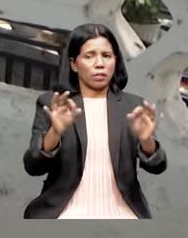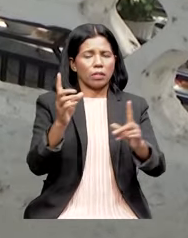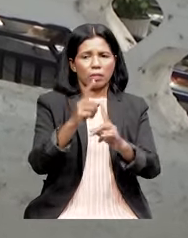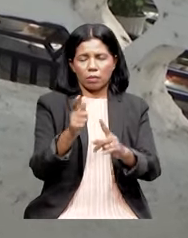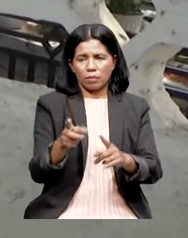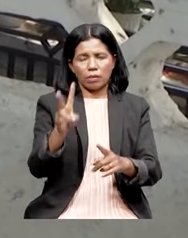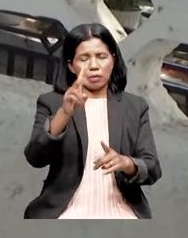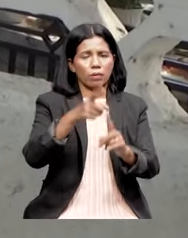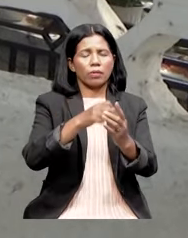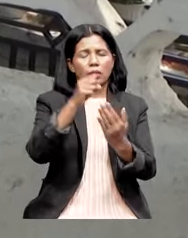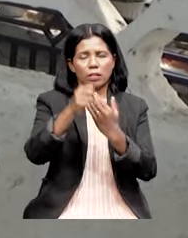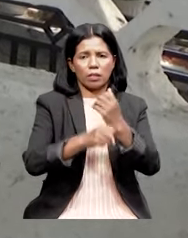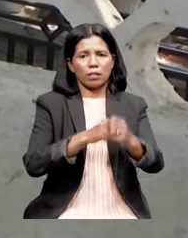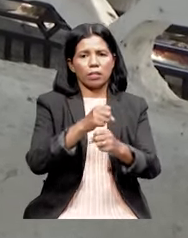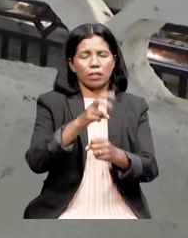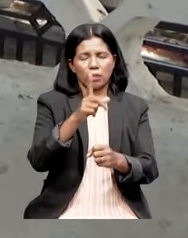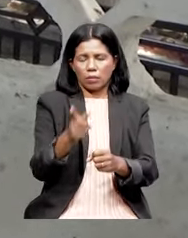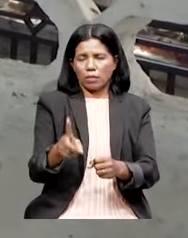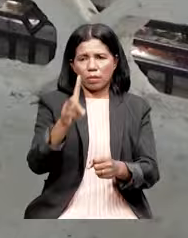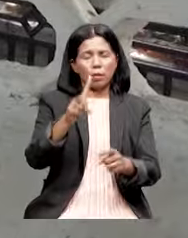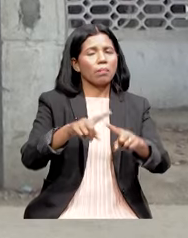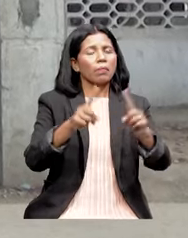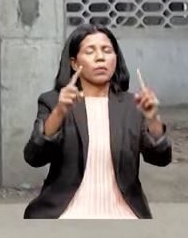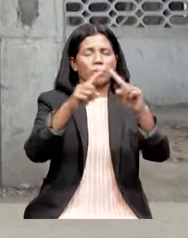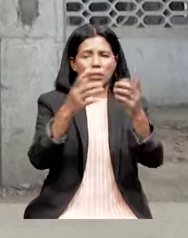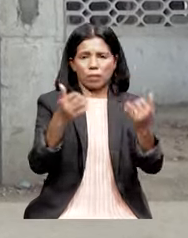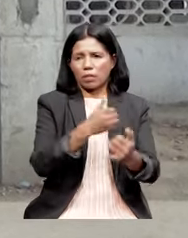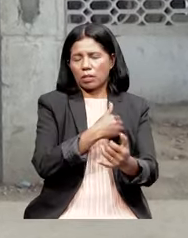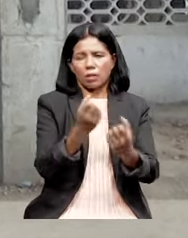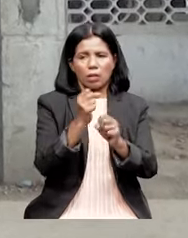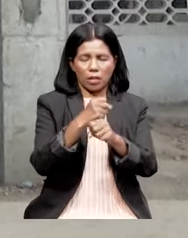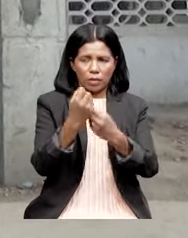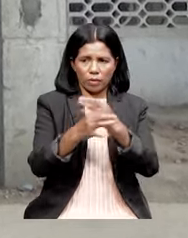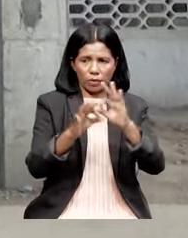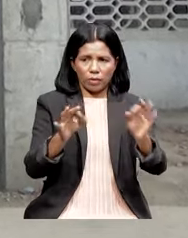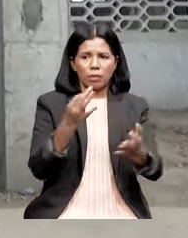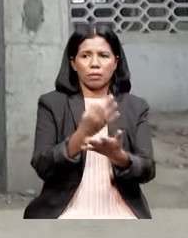resin ruah fulan stem rutin angri lorong resin ruah, mai beto agora sedok finaliza. Total